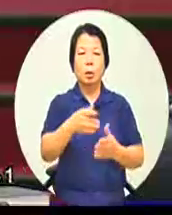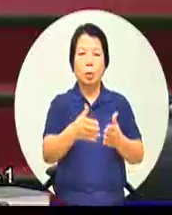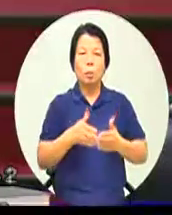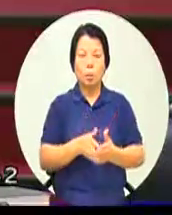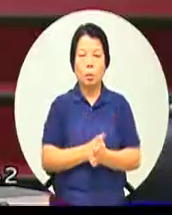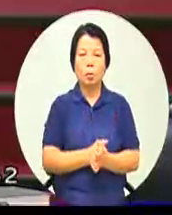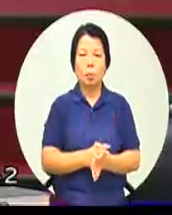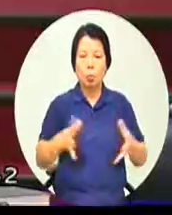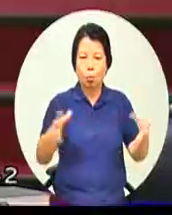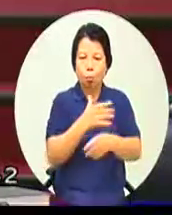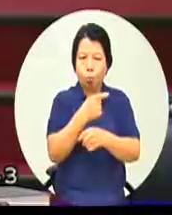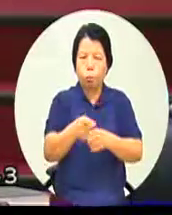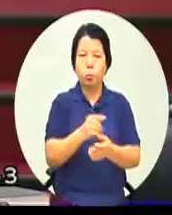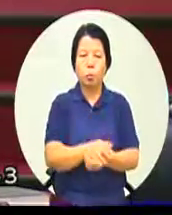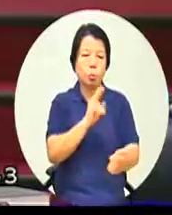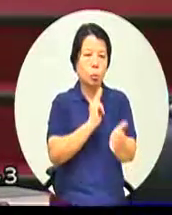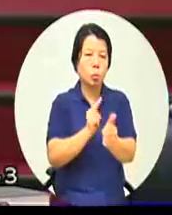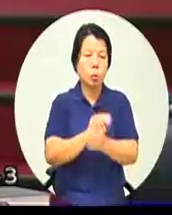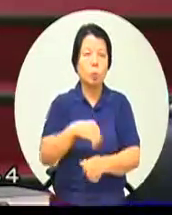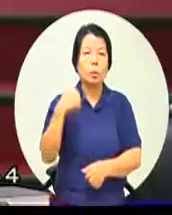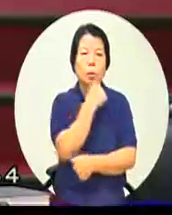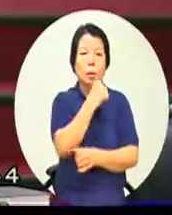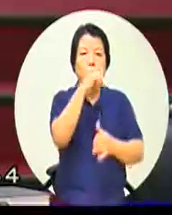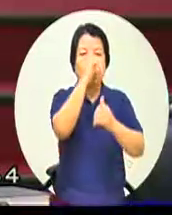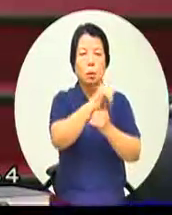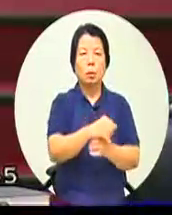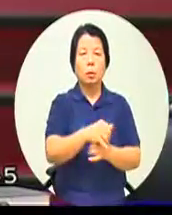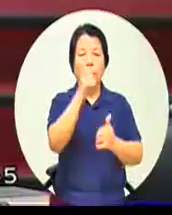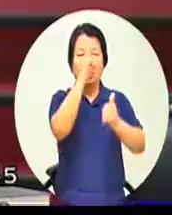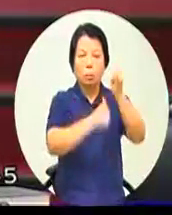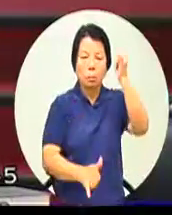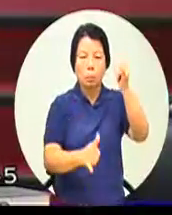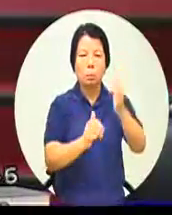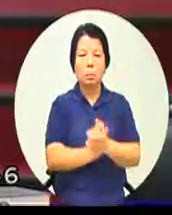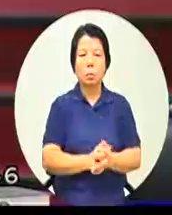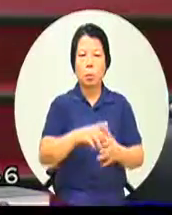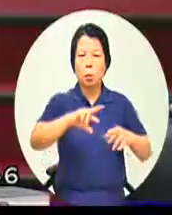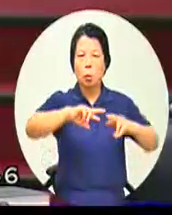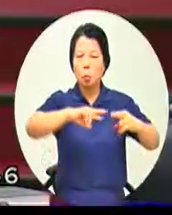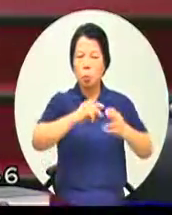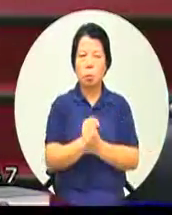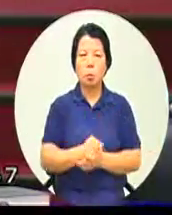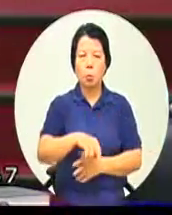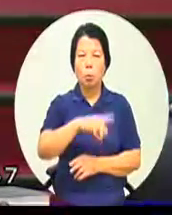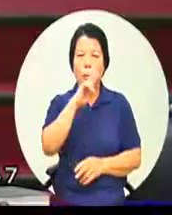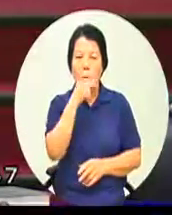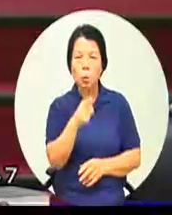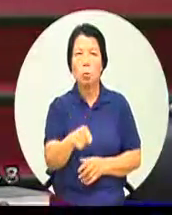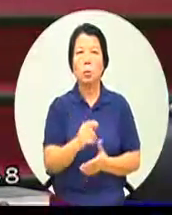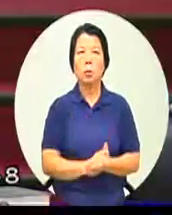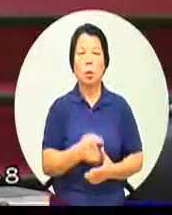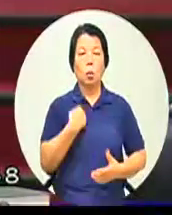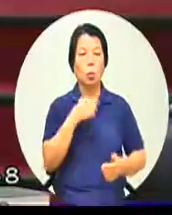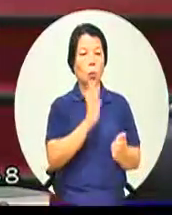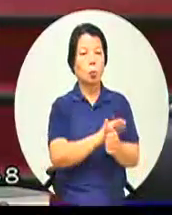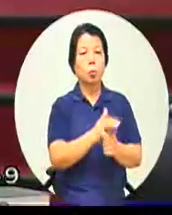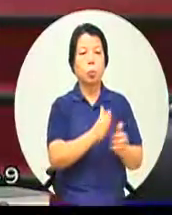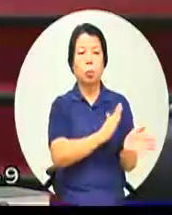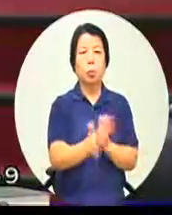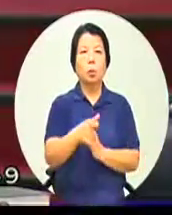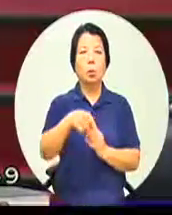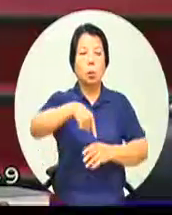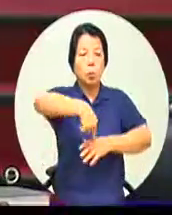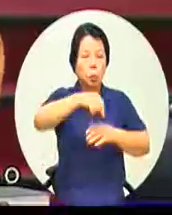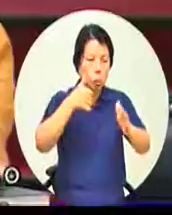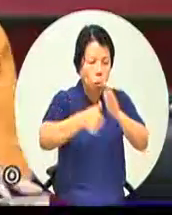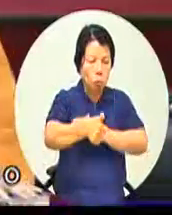牌对台湾历史的文化歪曲。啊，我有叫啊，我的助理向贵国来了